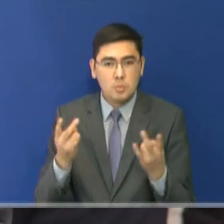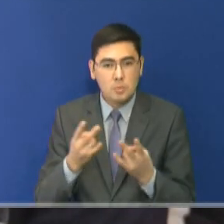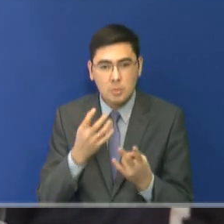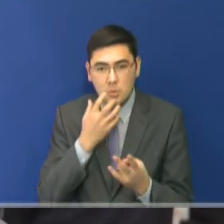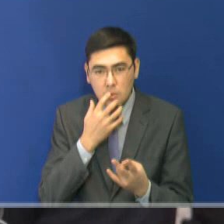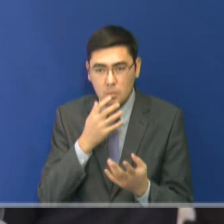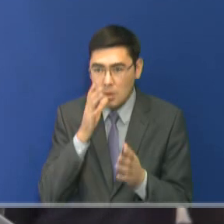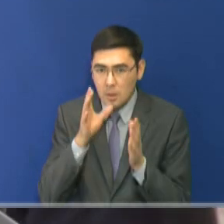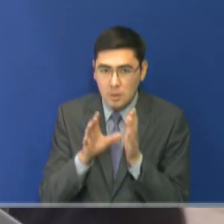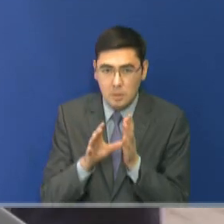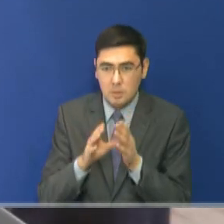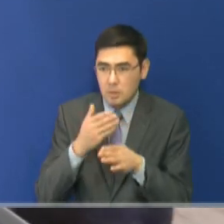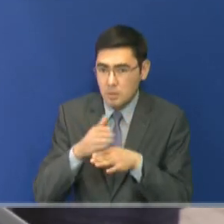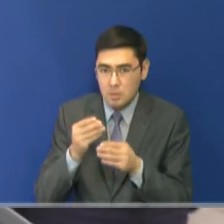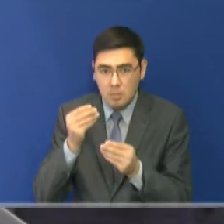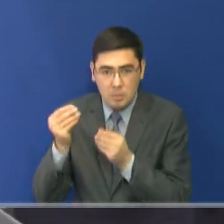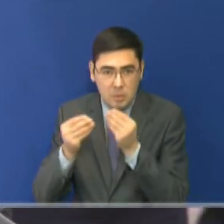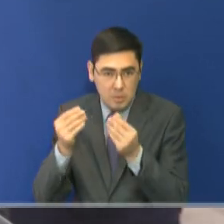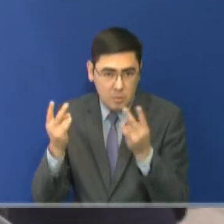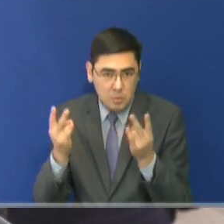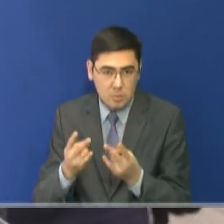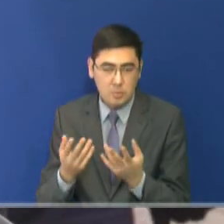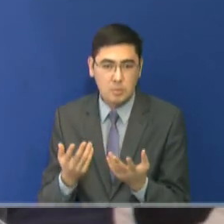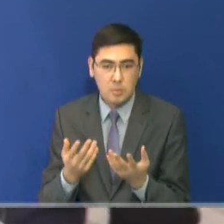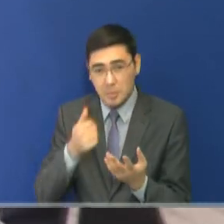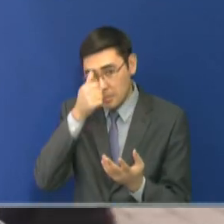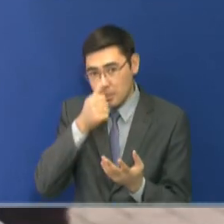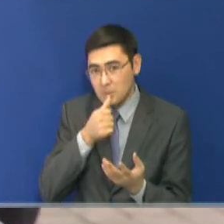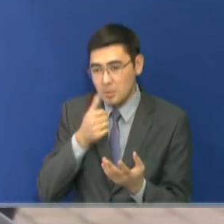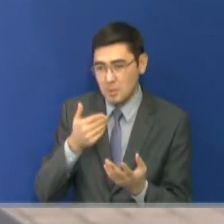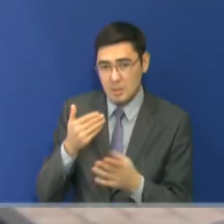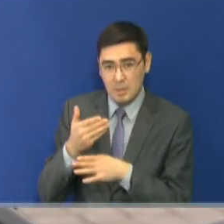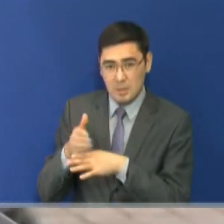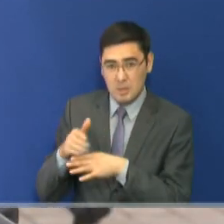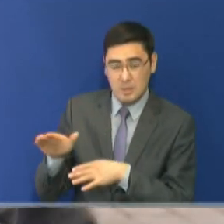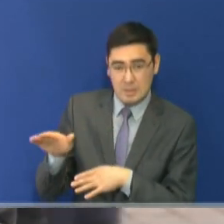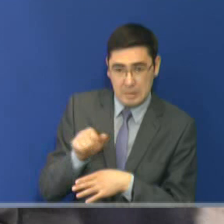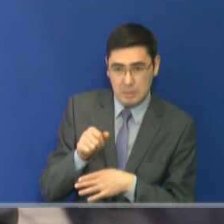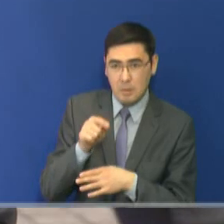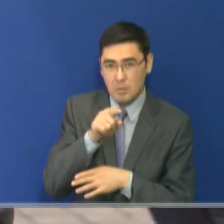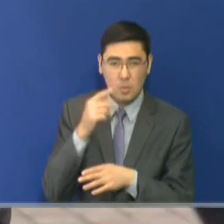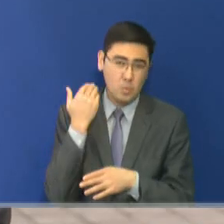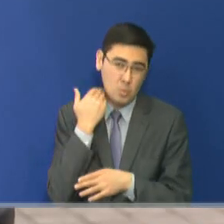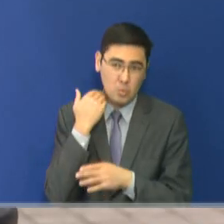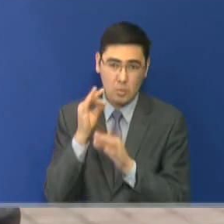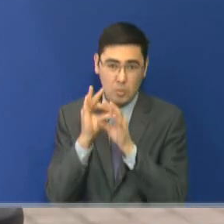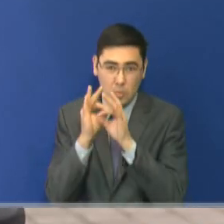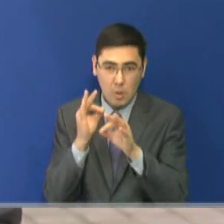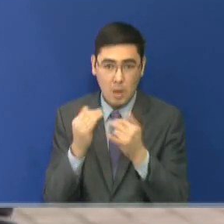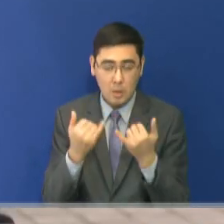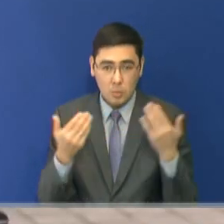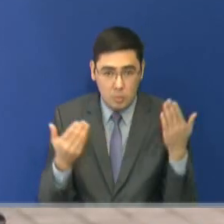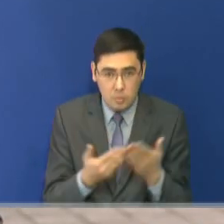но у нас нет даже на это денег. Поэтому месяц назад мы взяли кредит и закрыли долги. И вот снова пришла квитанция за отопление